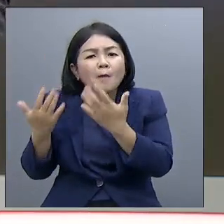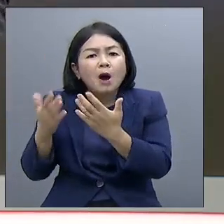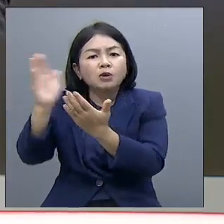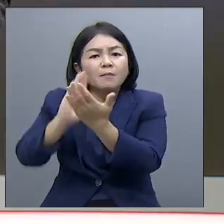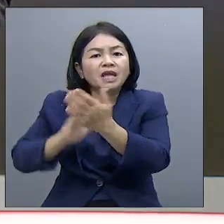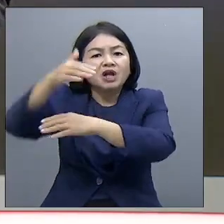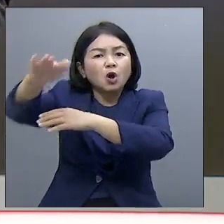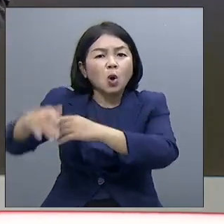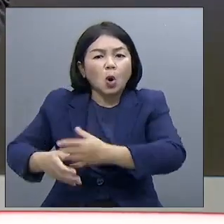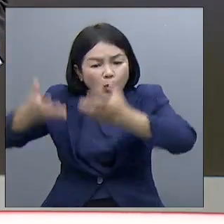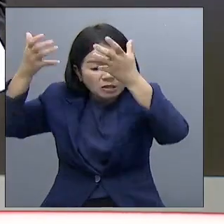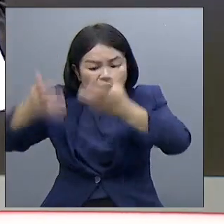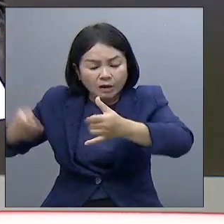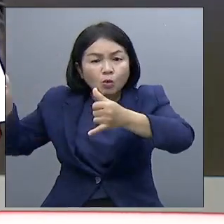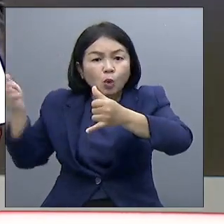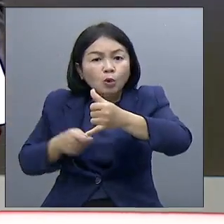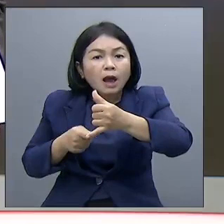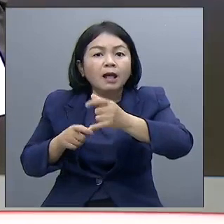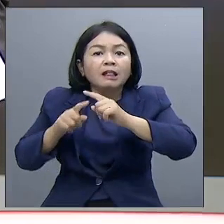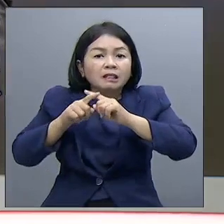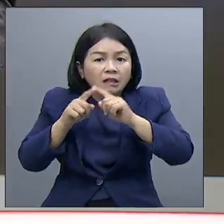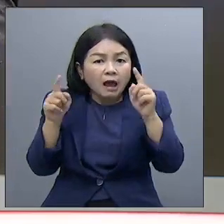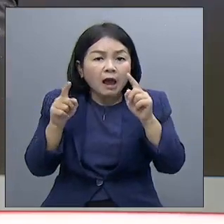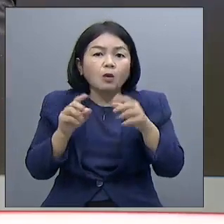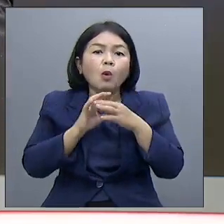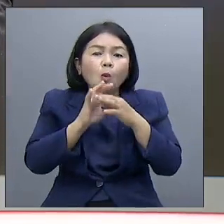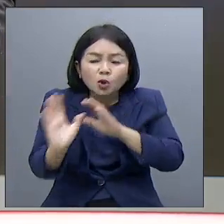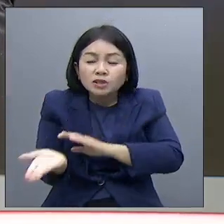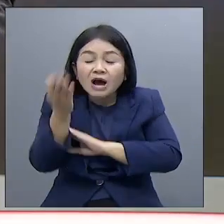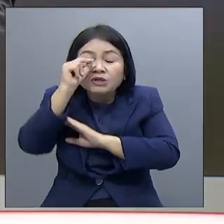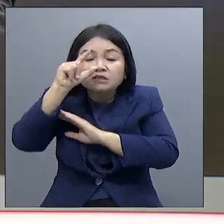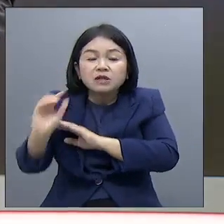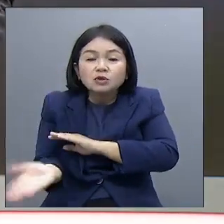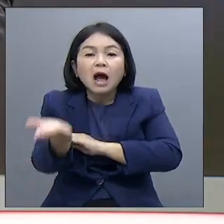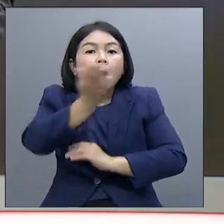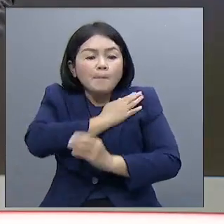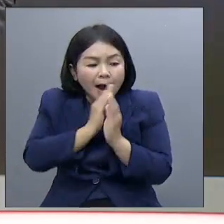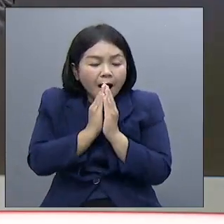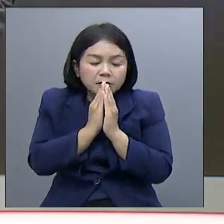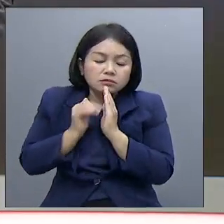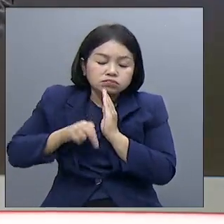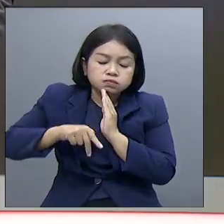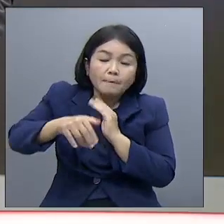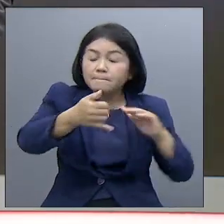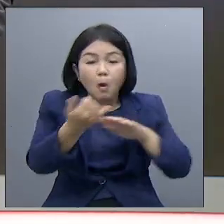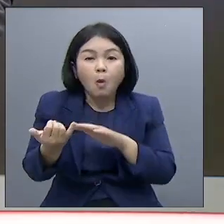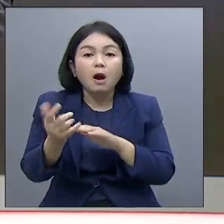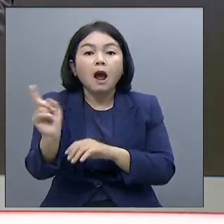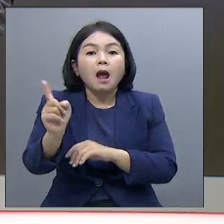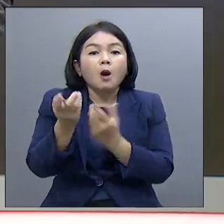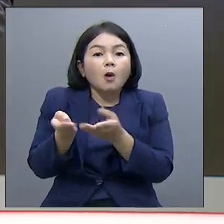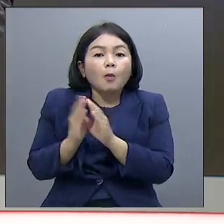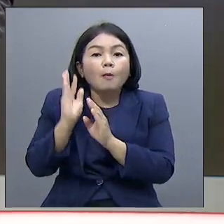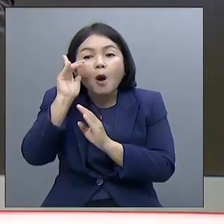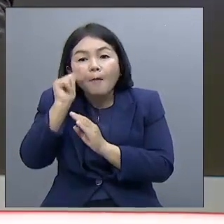ลุ่มที่น่าเป็นห่วงก็คือกลุ่มคนที่ต้องออกไปทำกิจกรรมยามเช้ามืดไม่ว่าจะเป็นพระที่ออกไปบิณฑบาตหรือผู้ปกครองที่เขาต้อง